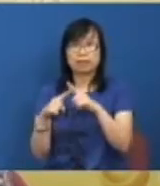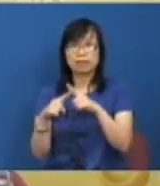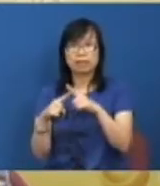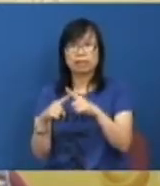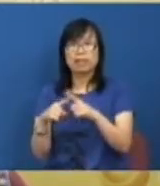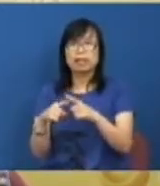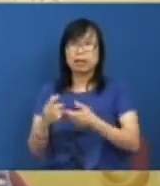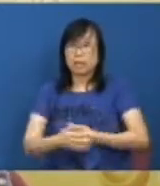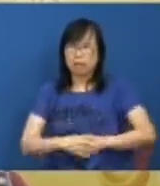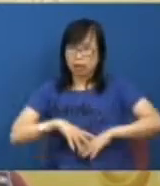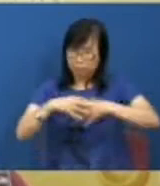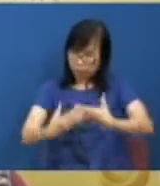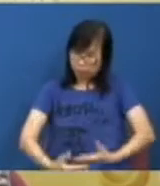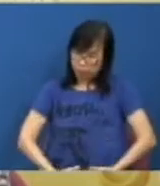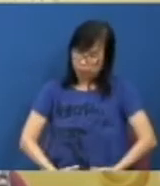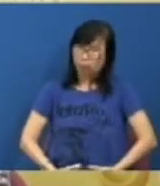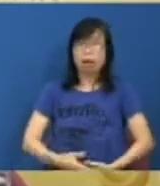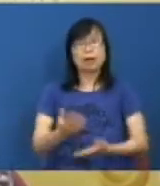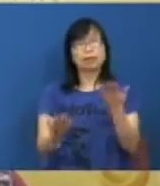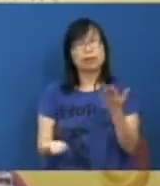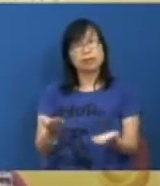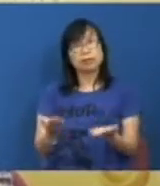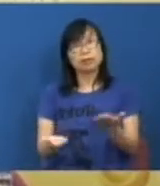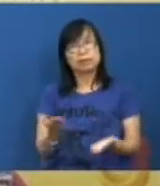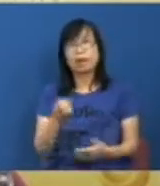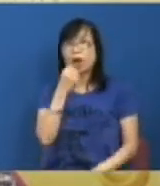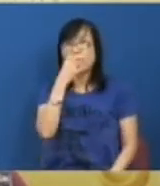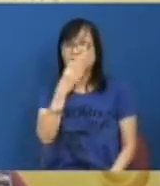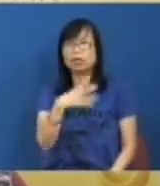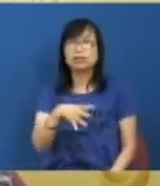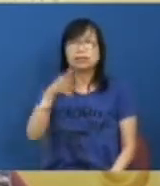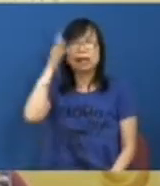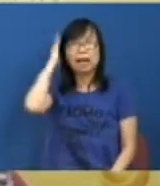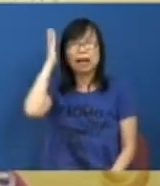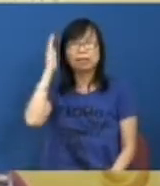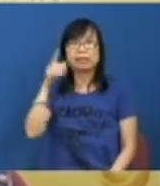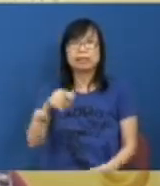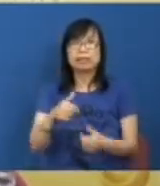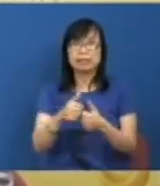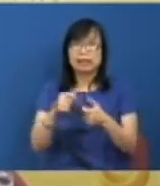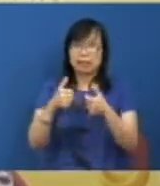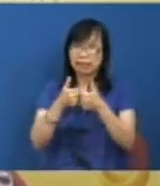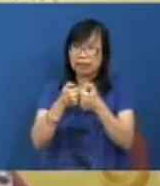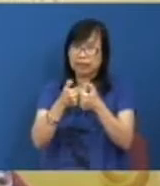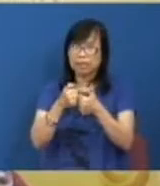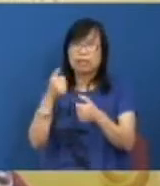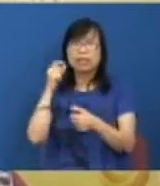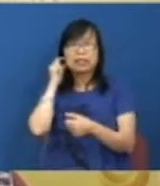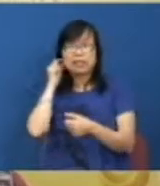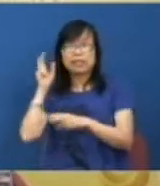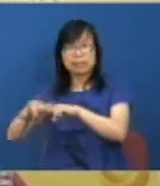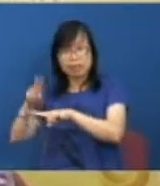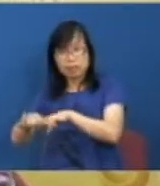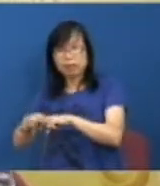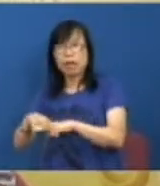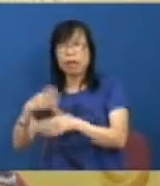孕婦啦；一係咧就係、是香港人嘅男士，但係佢著太太係外地嘅，或